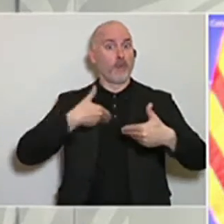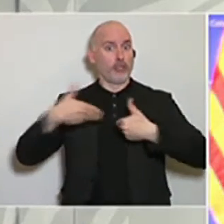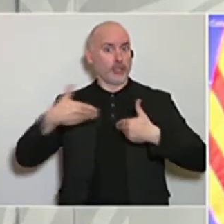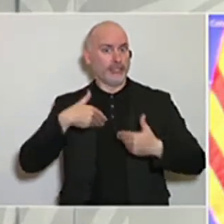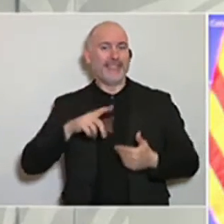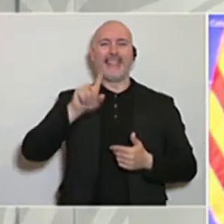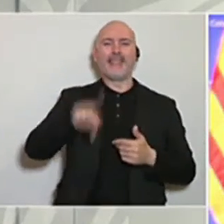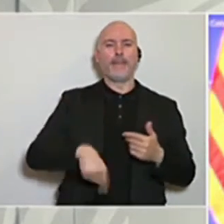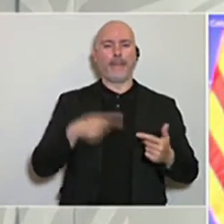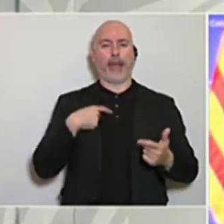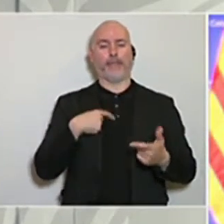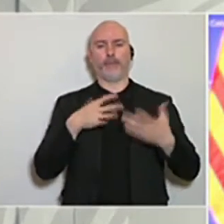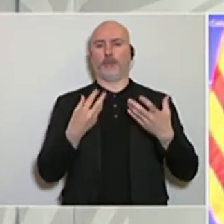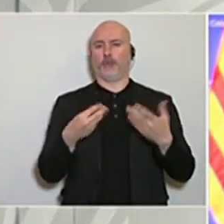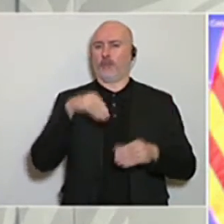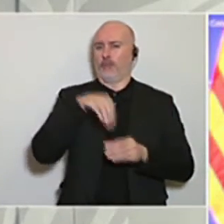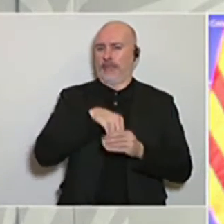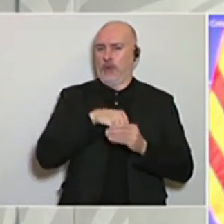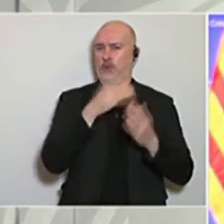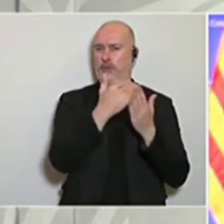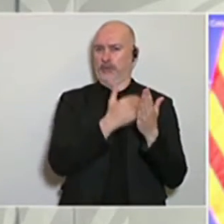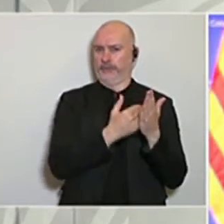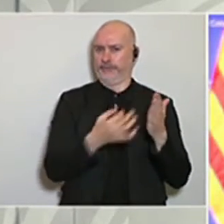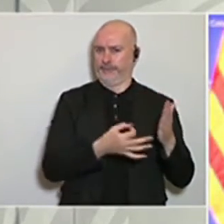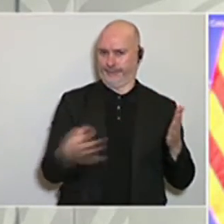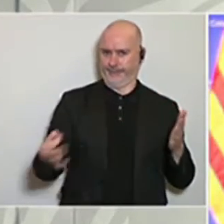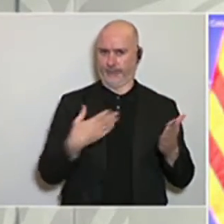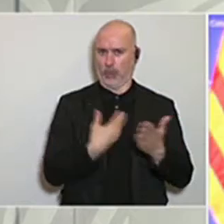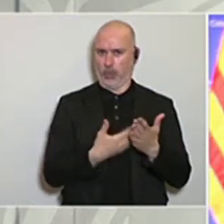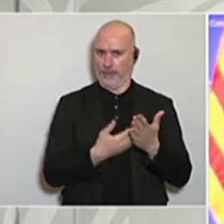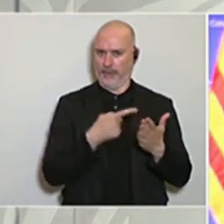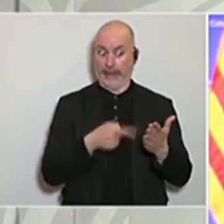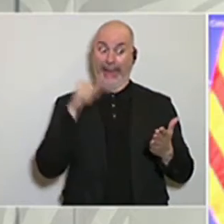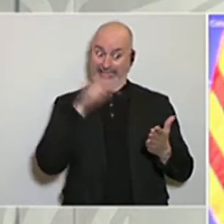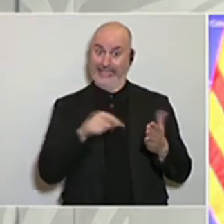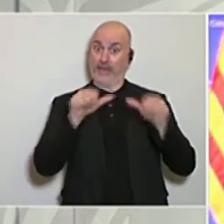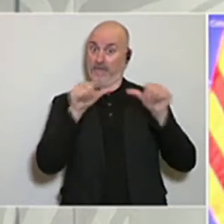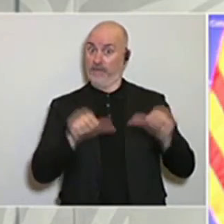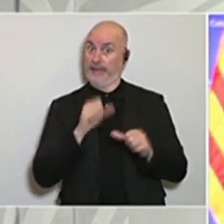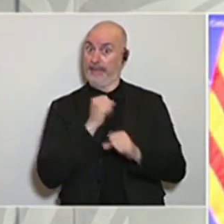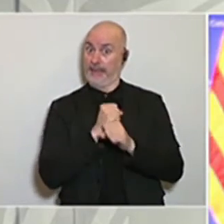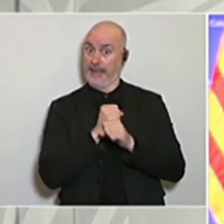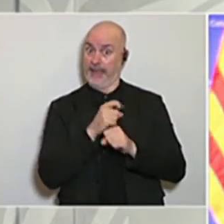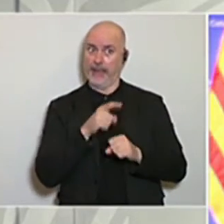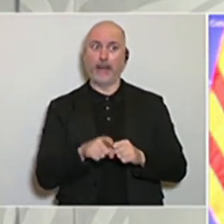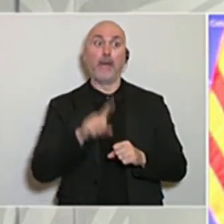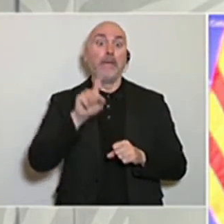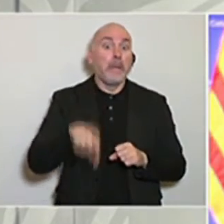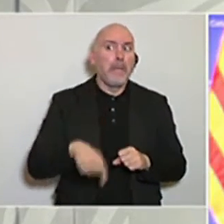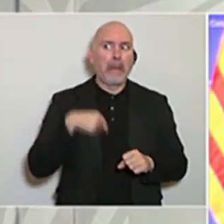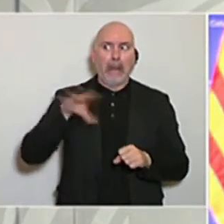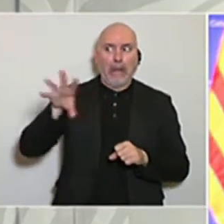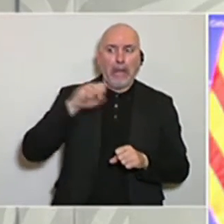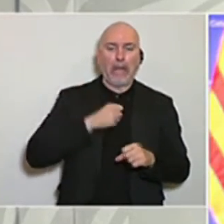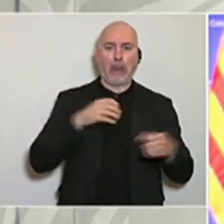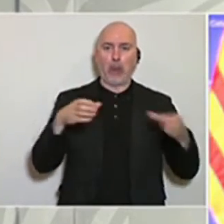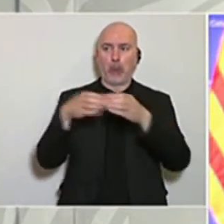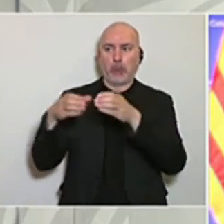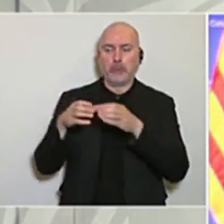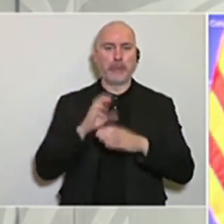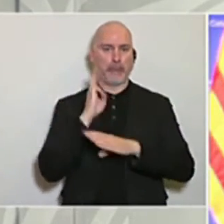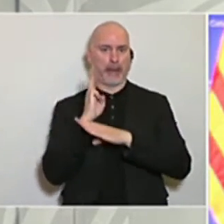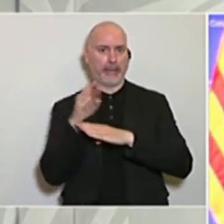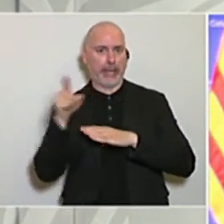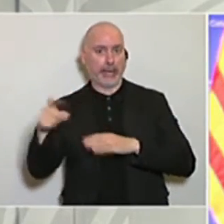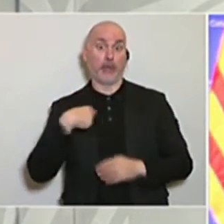de contingut aquest document. Així s'està treballant i entenem que també des dels grups parlamentaris, des d'aquesta comissió